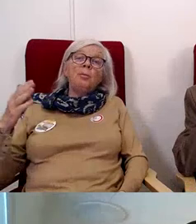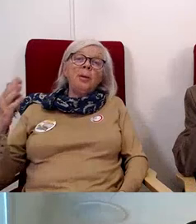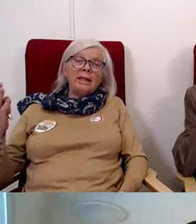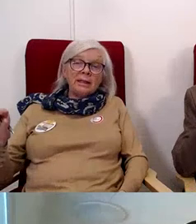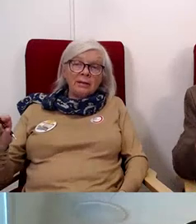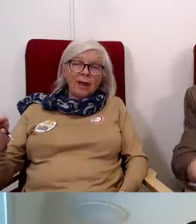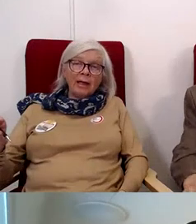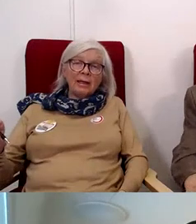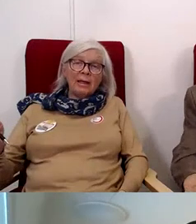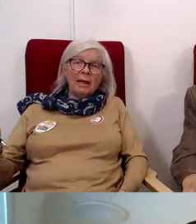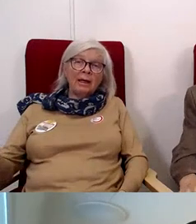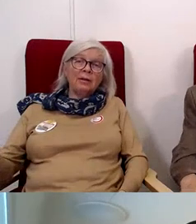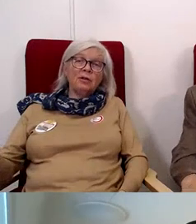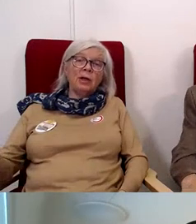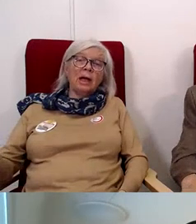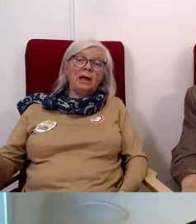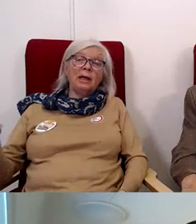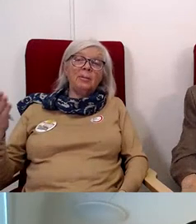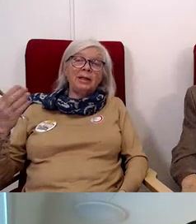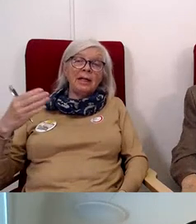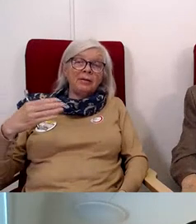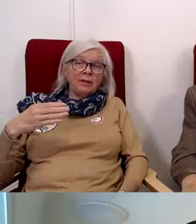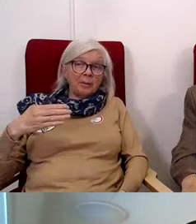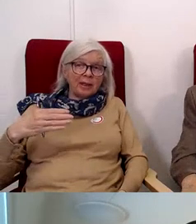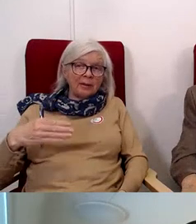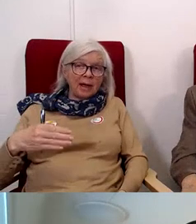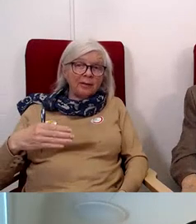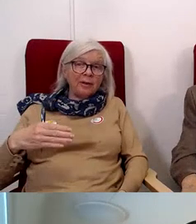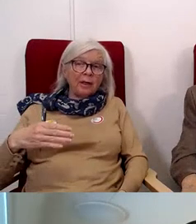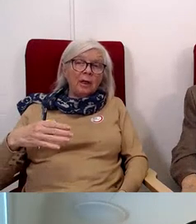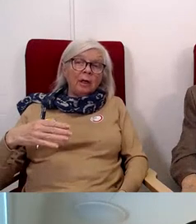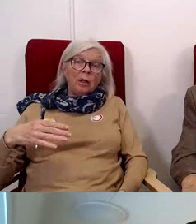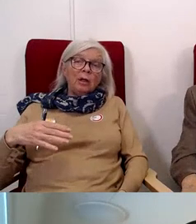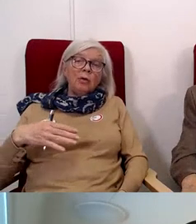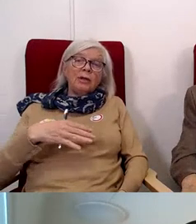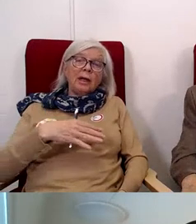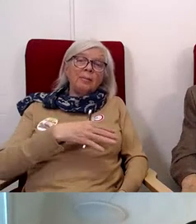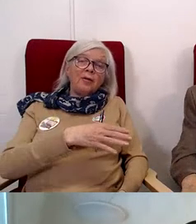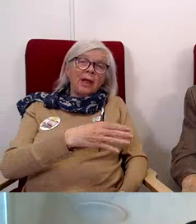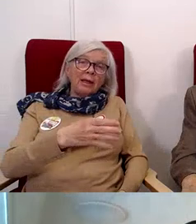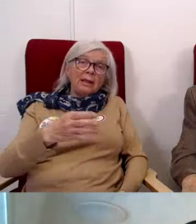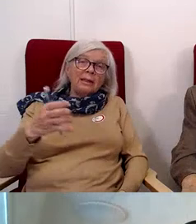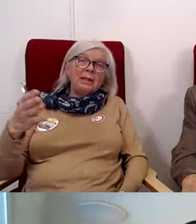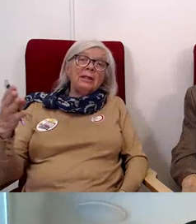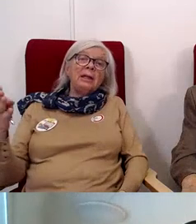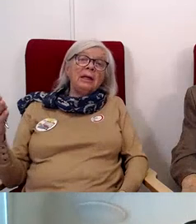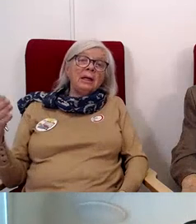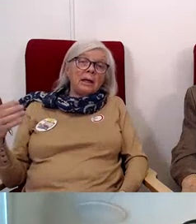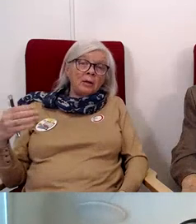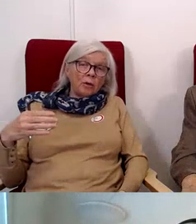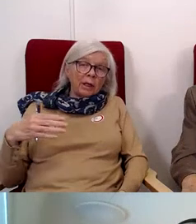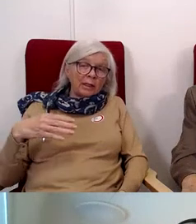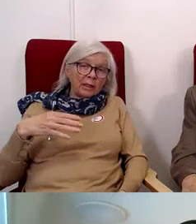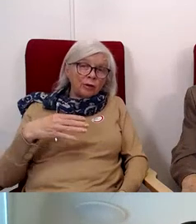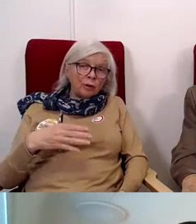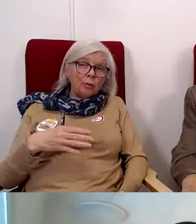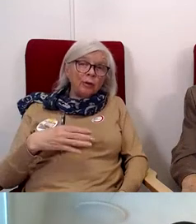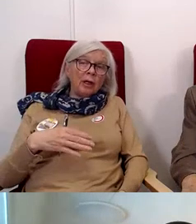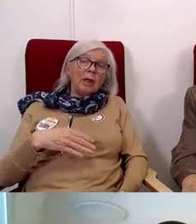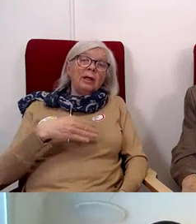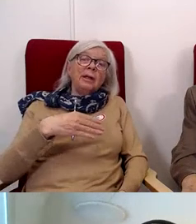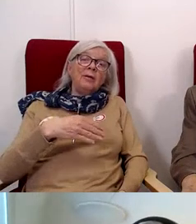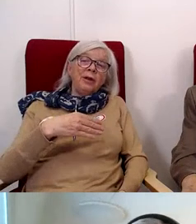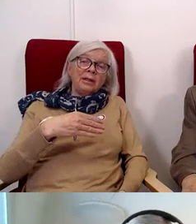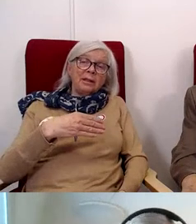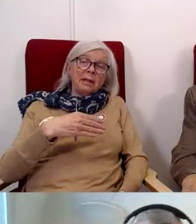bara slumpmässigt väljer en så kallad patientrepresentant. Utan att man vänder sig till en